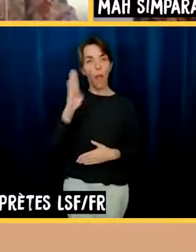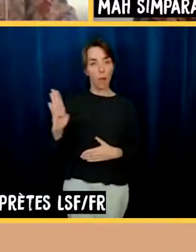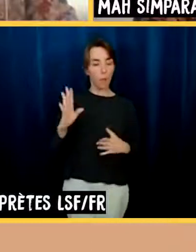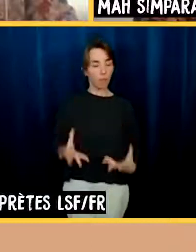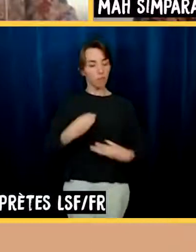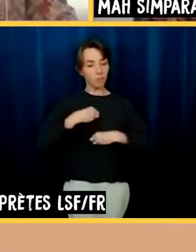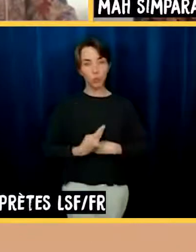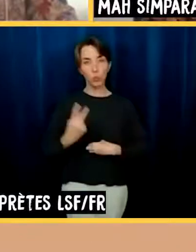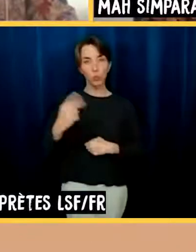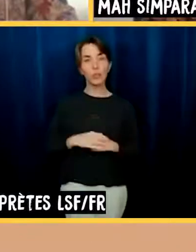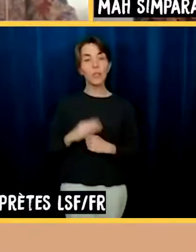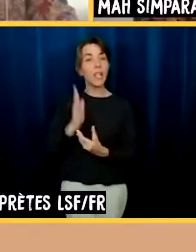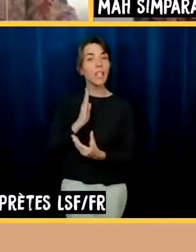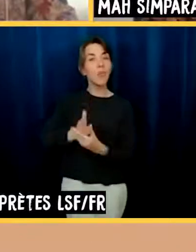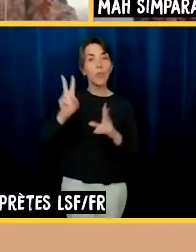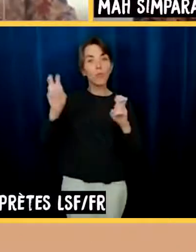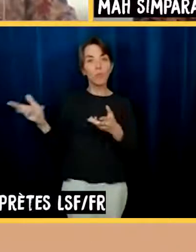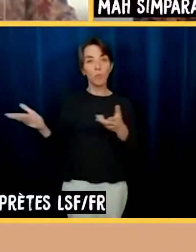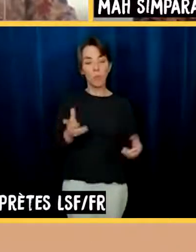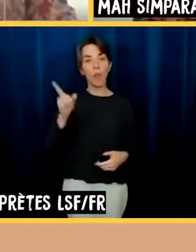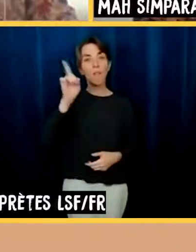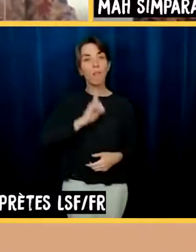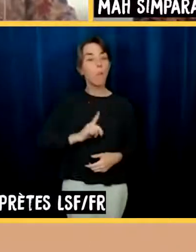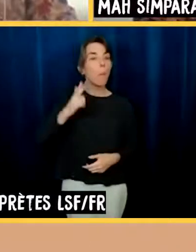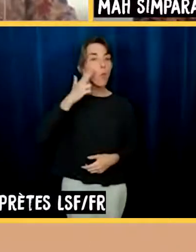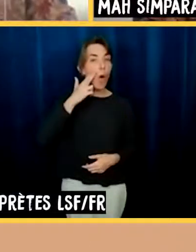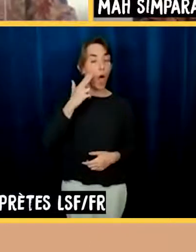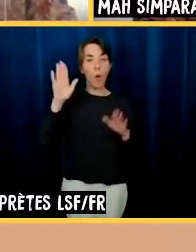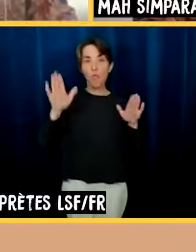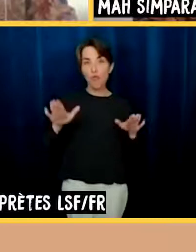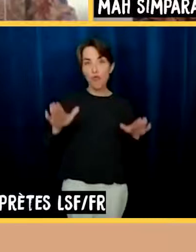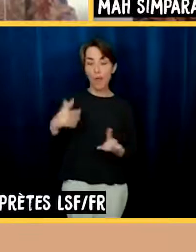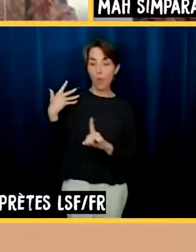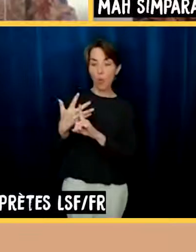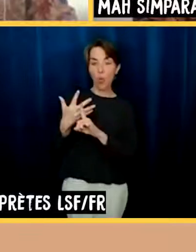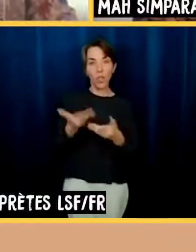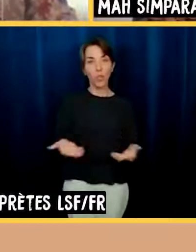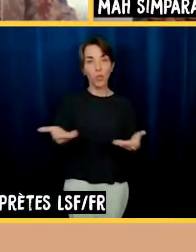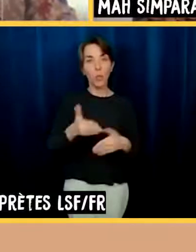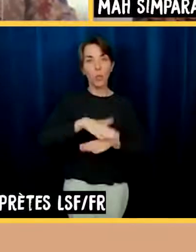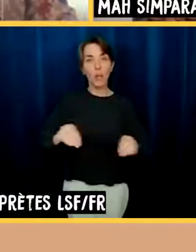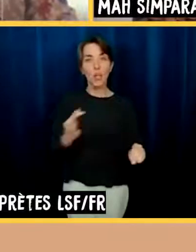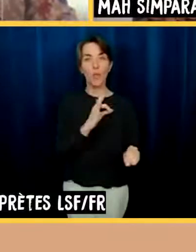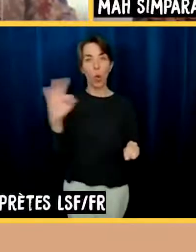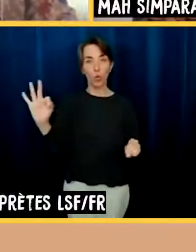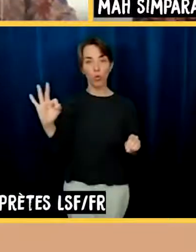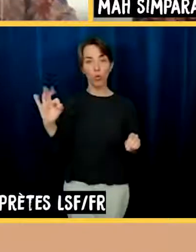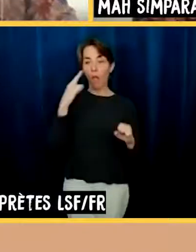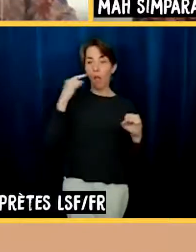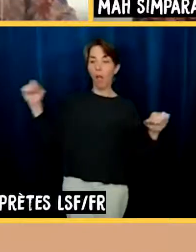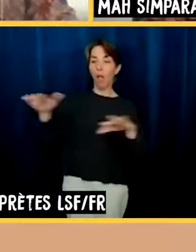Ton intervention s'intitule « Femmes noires et musulmanes en contexte français, sortir de l'invisibilisation dans tous nos